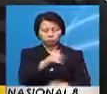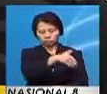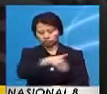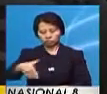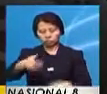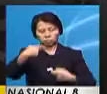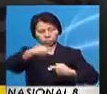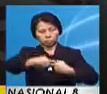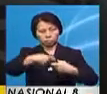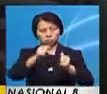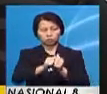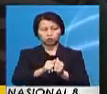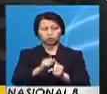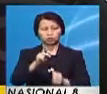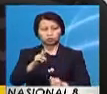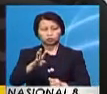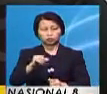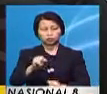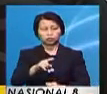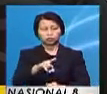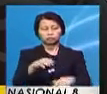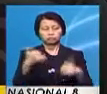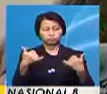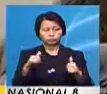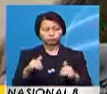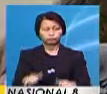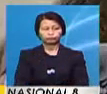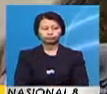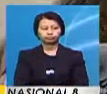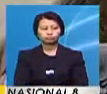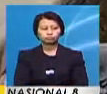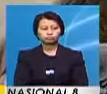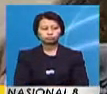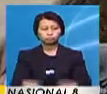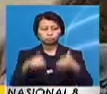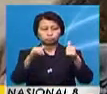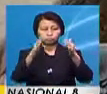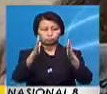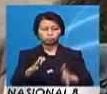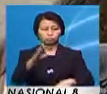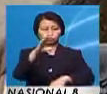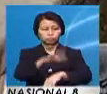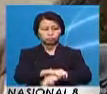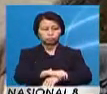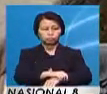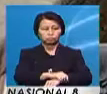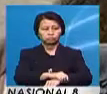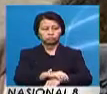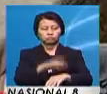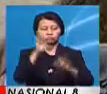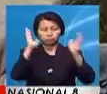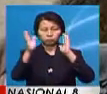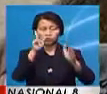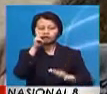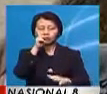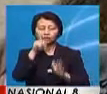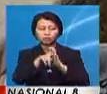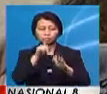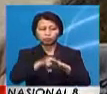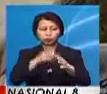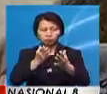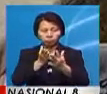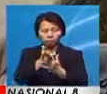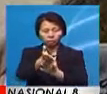with him playing badminton for the country. Atlet terbabit ditahan anggota Jabatan Immigration Malaysia Kedah ketika